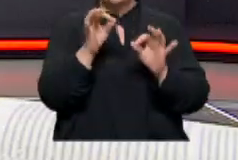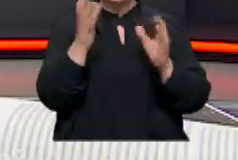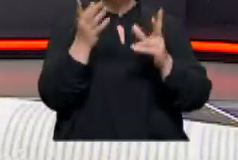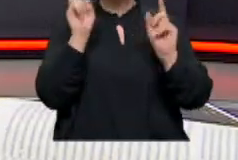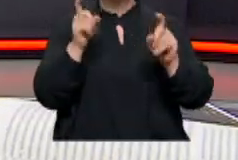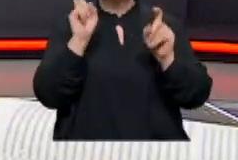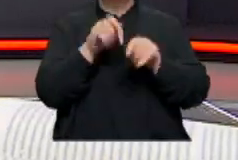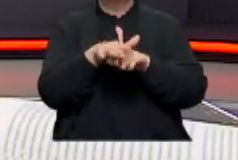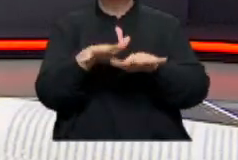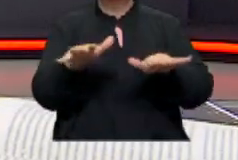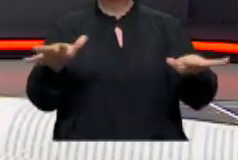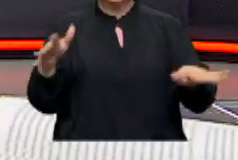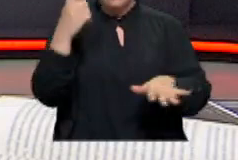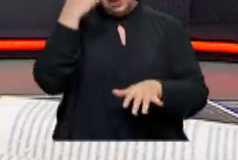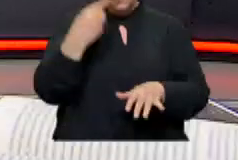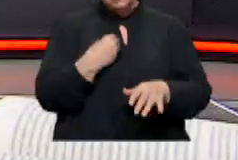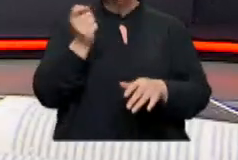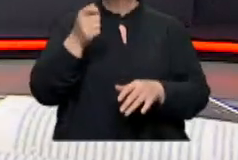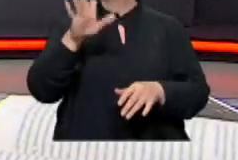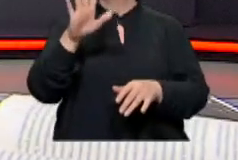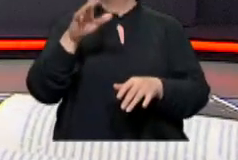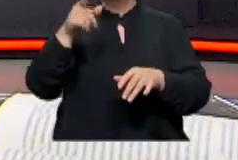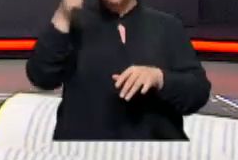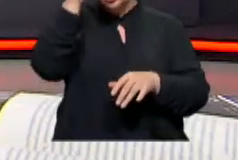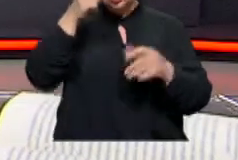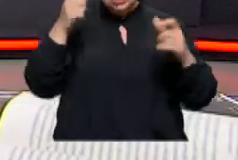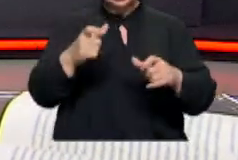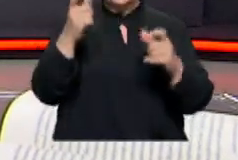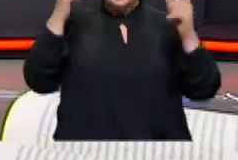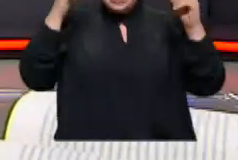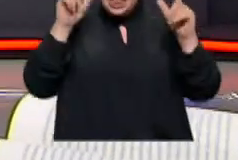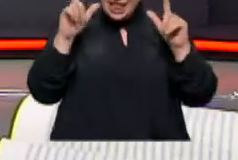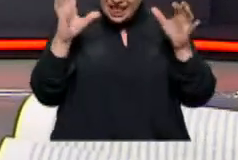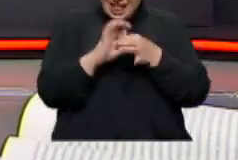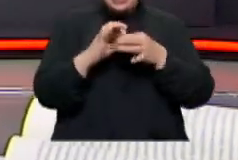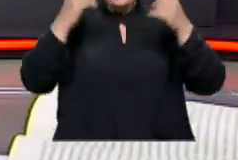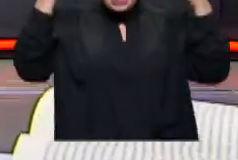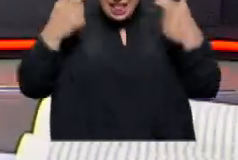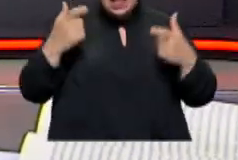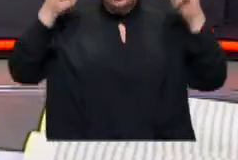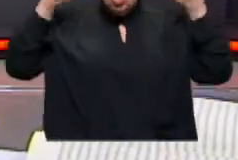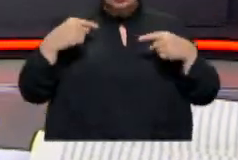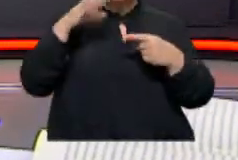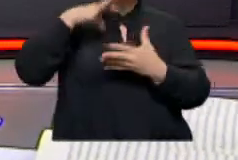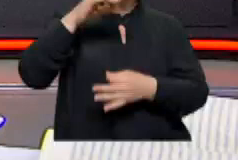öyle dedikodular bilgi vermek zorunda değil mi bu ülkenin bu işlerle ilgili yetkilisi, sorumlusu insanlar?